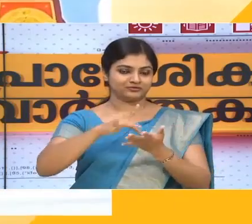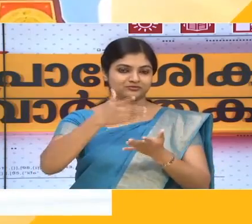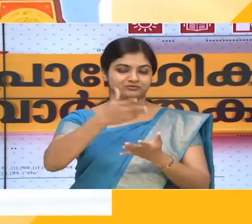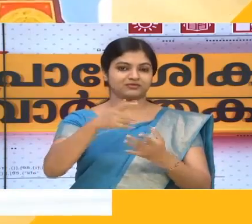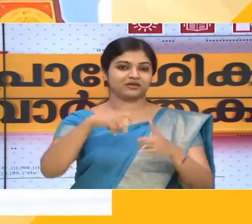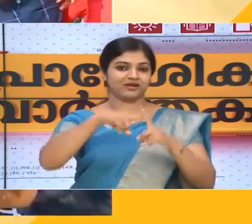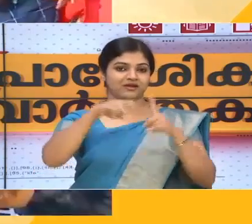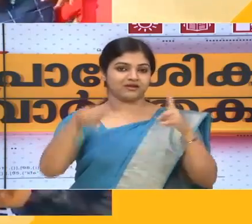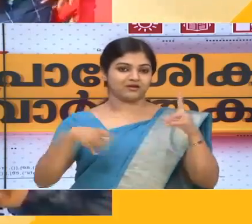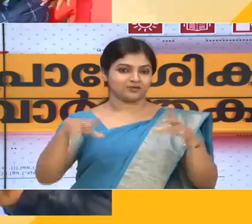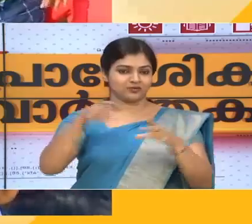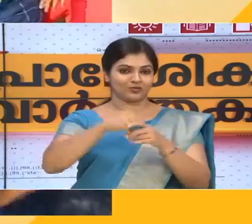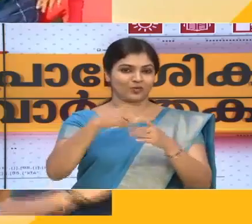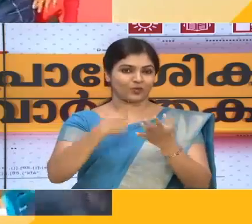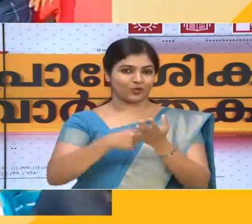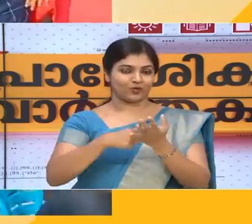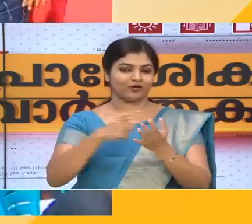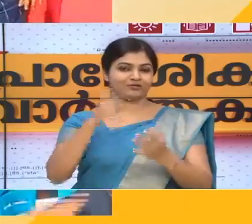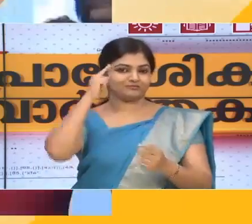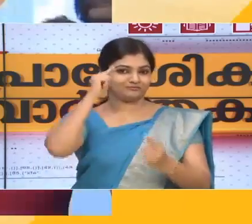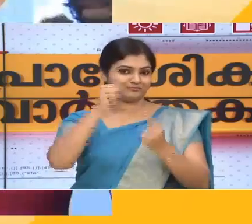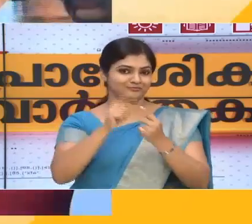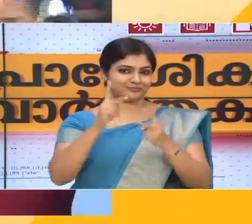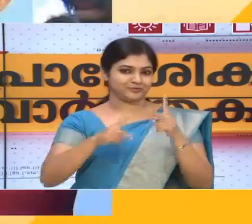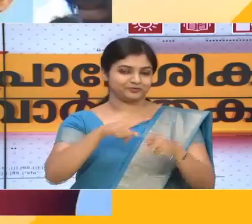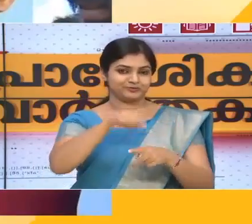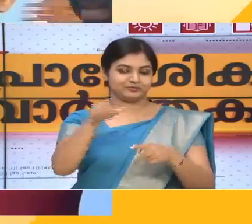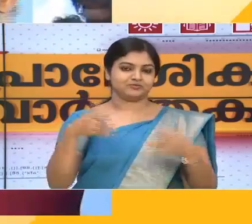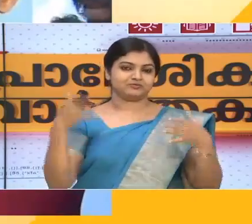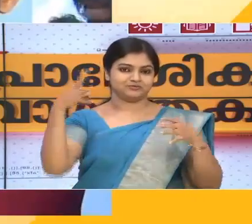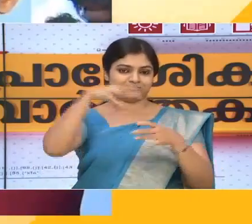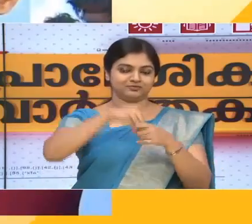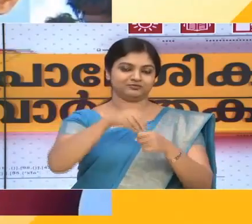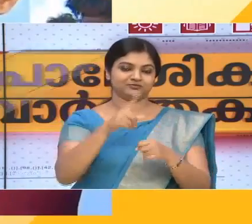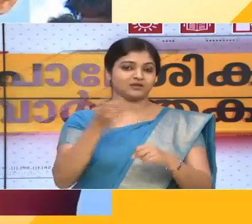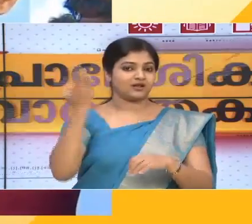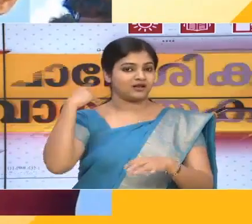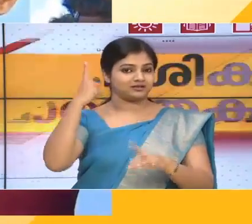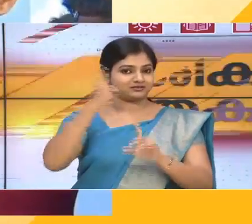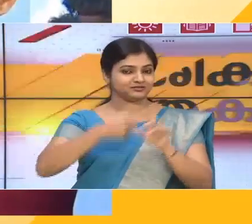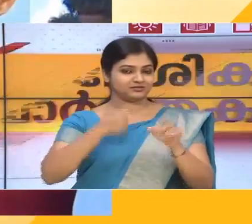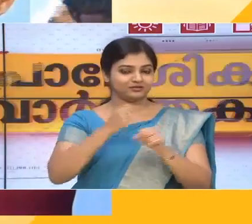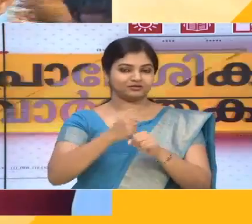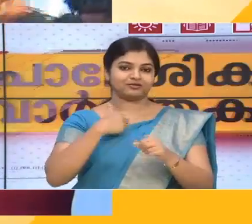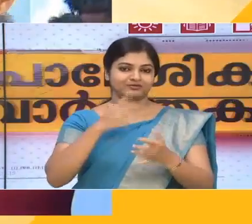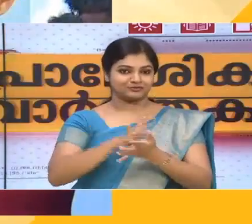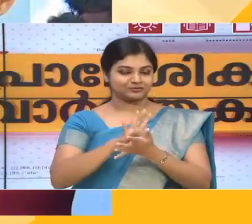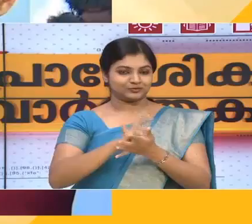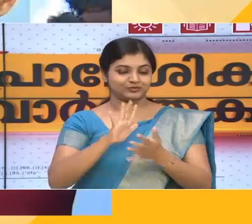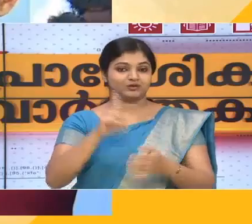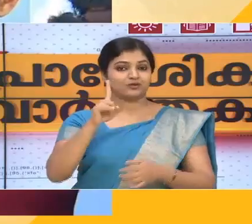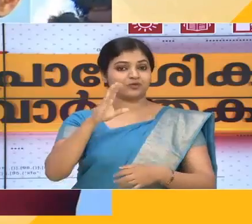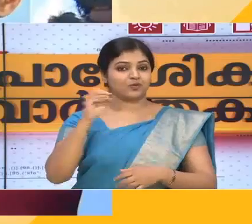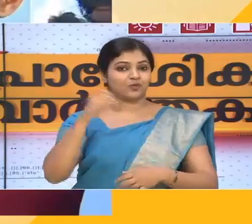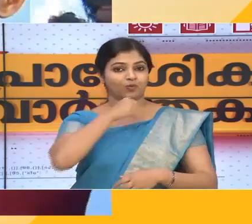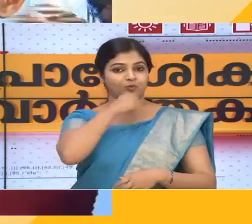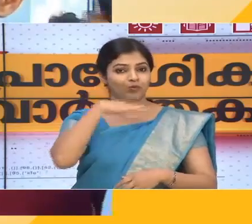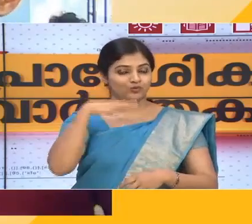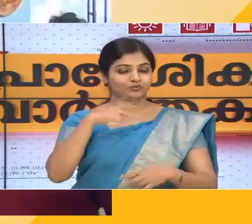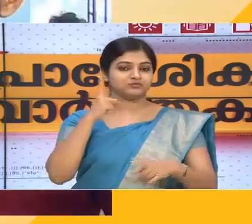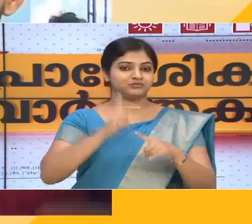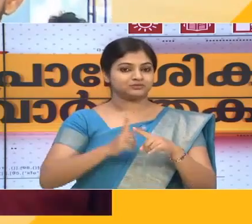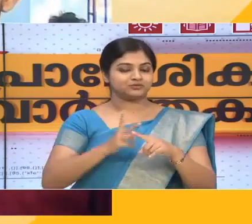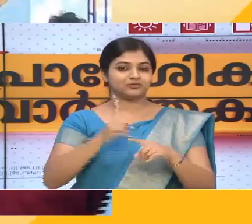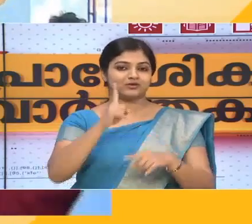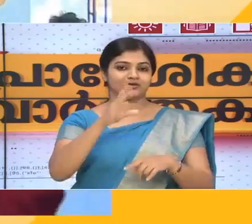കേരളത്തിലെ ഒരു വിഭാഗം റൊണാൾഡോ ഫാൻസ് ഒത്തുകൂടിയത്. ഞങ്ങൾ കഴിഞ്ഞ കൊല്ലം സംഘടിപ്പിച്ചിരുന്നു. ഇനി അദ്ദേഹം 100 വയസ്സുവരെ ജീവിക്കുകയാണെങ്കിൽ ആ 100-ാം വയസ്സുവരെയും